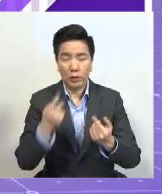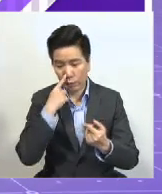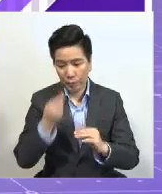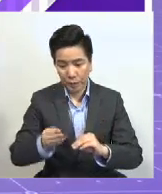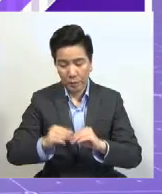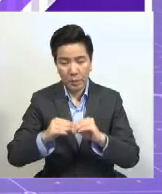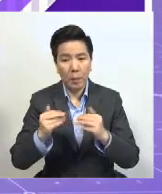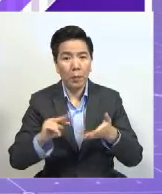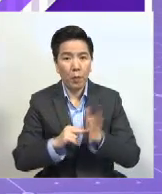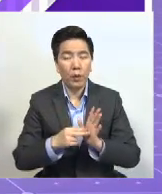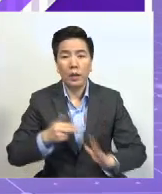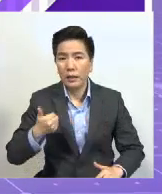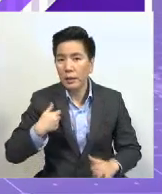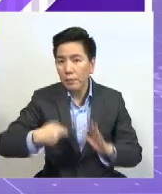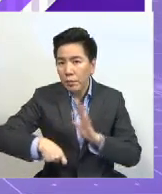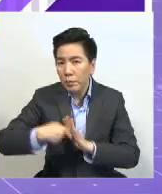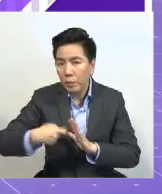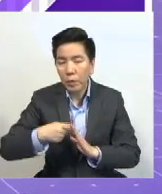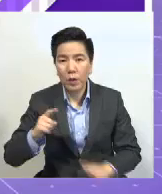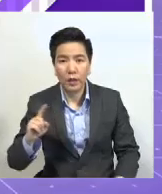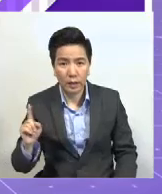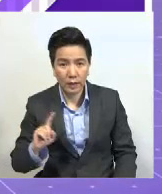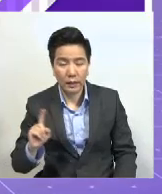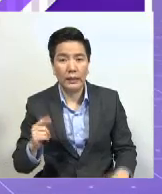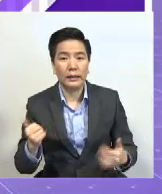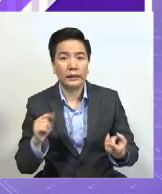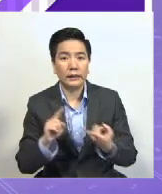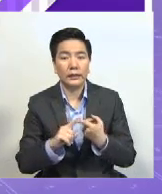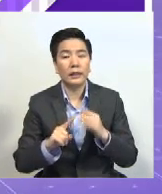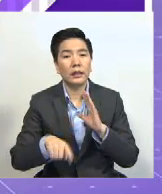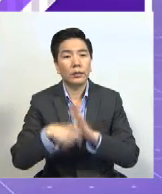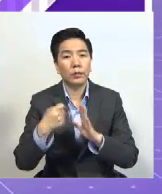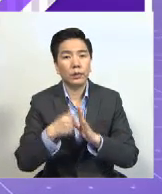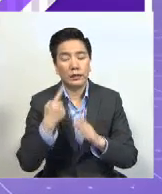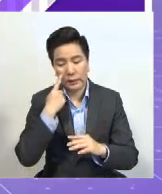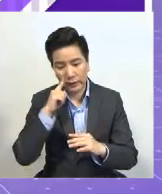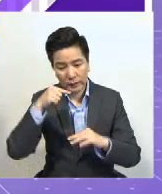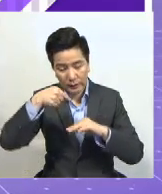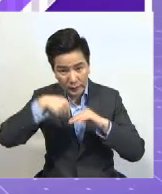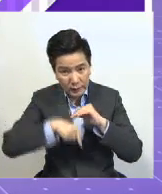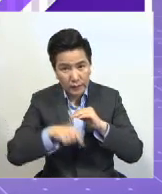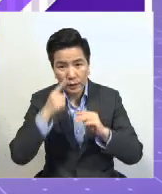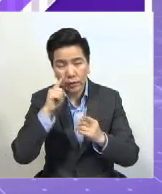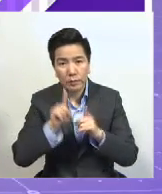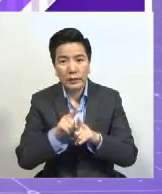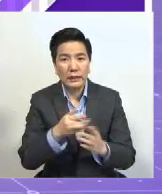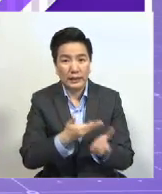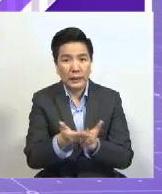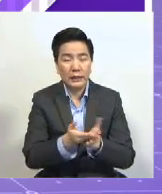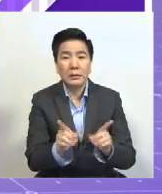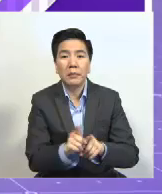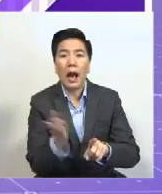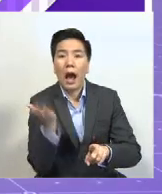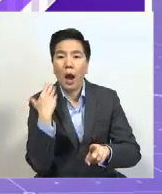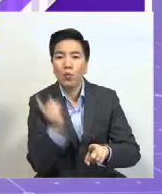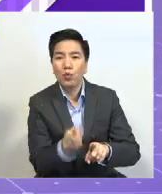ส่งออกได้เพิ่มเนี่ยมันก็ต้องมีสาเหตุเป็นได้ยังไงเป็นอย่างนั้นนะครับเหตุผลข้างในเนี่ยเขาซื้อเท่าเดิมแต่มัน